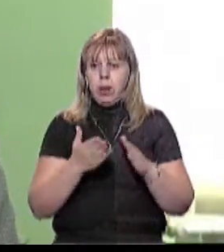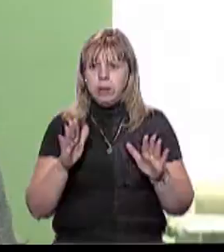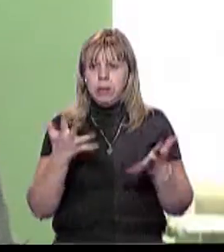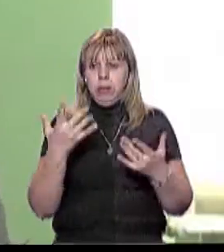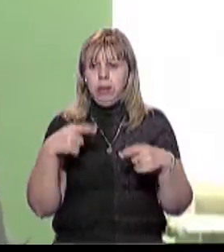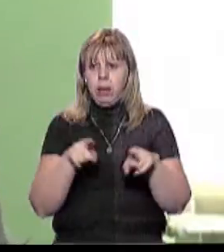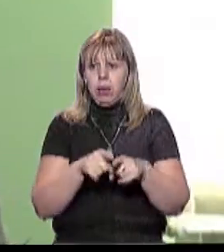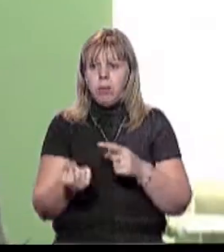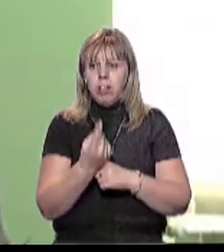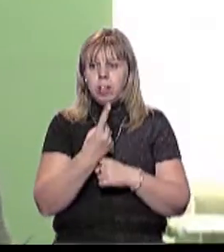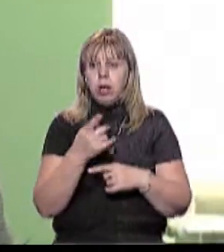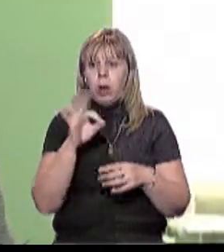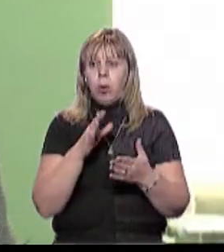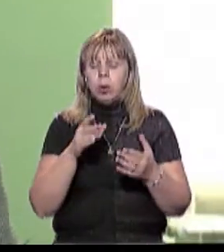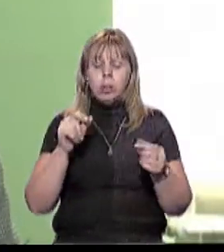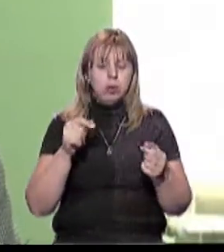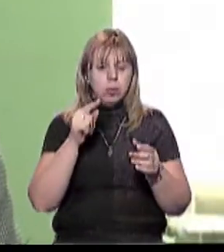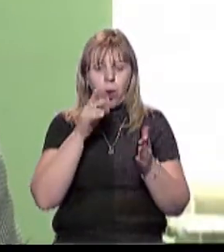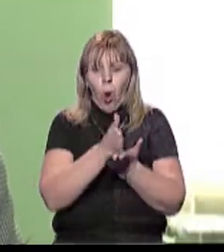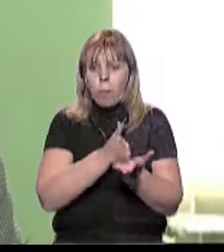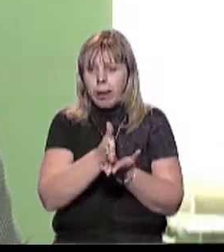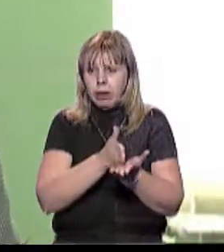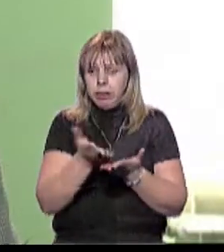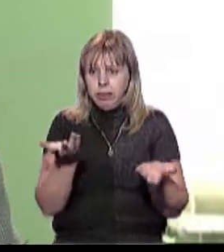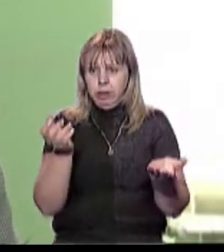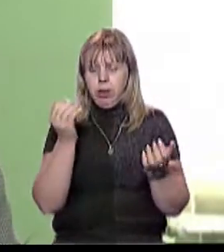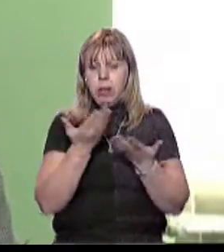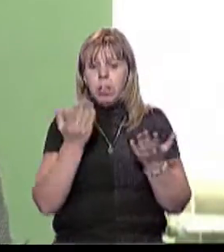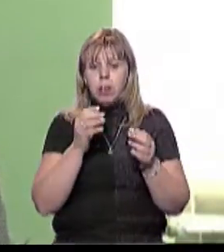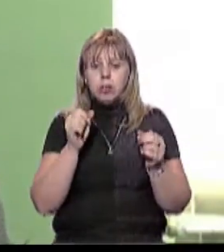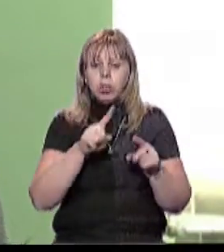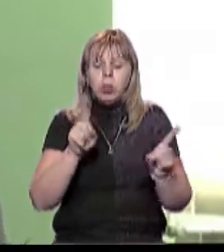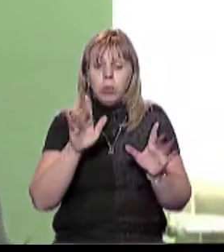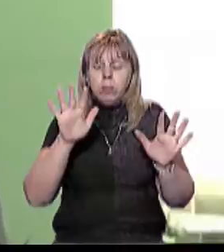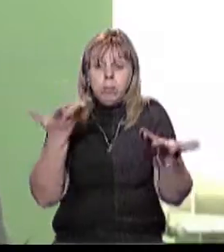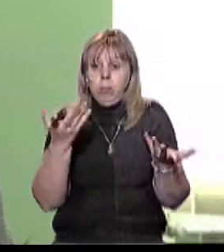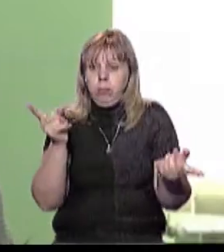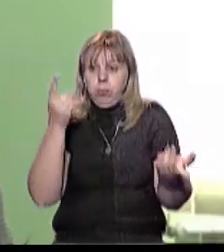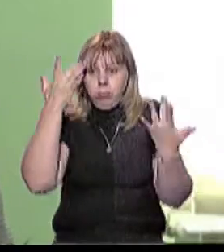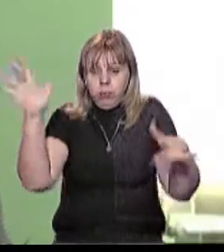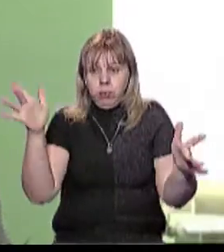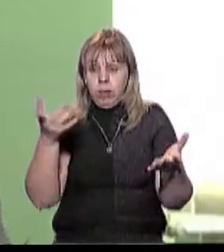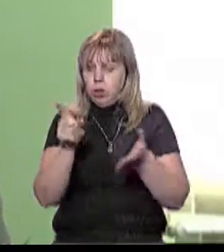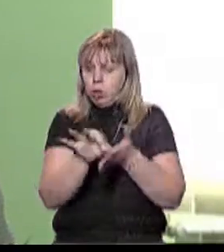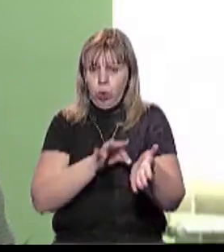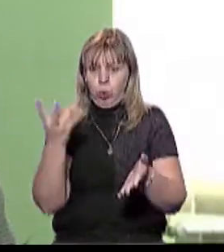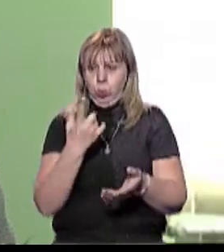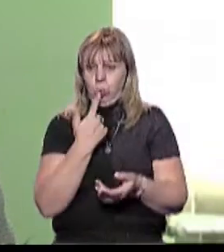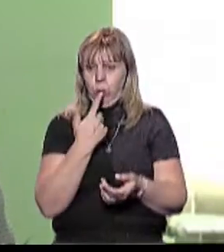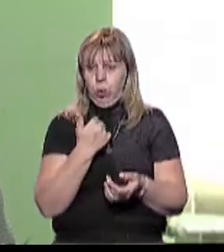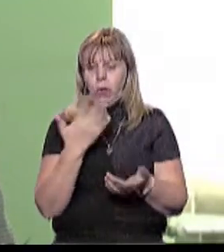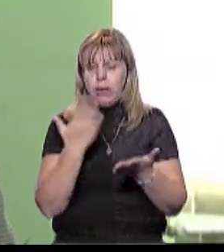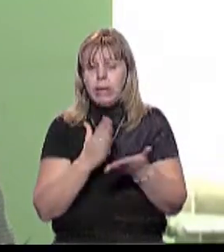які виникають під час проведення оперативних втручань, коли якісь форс-мажорні ситуації, коли треба терміново кров.